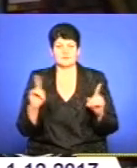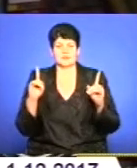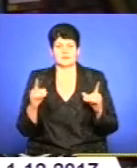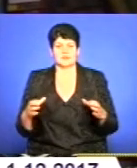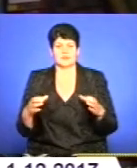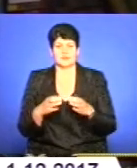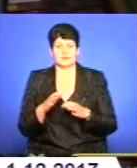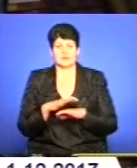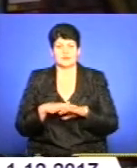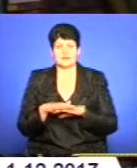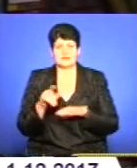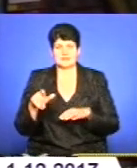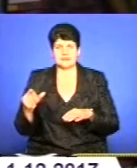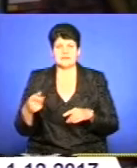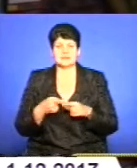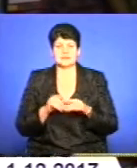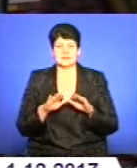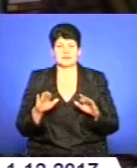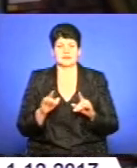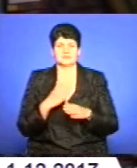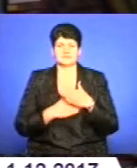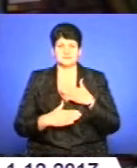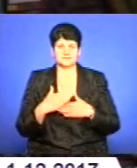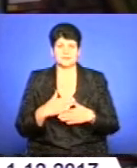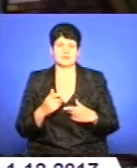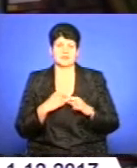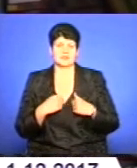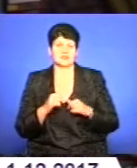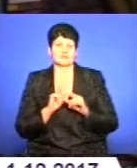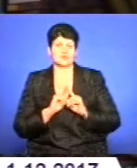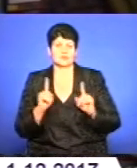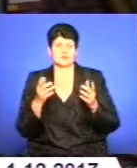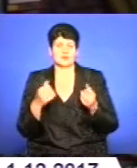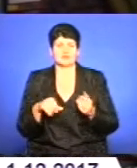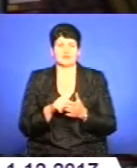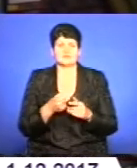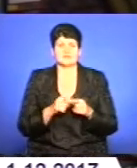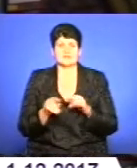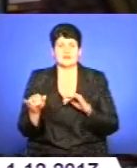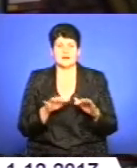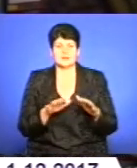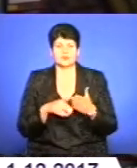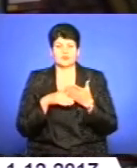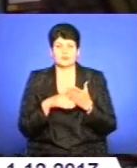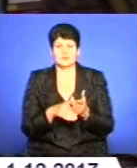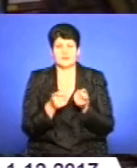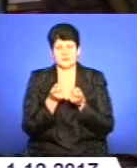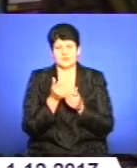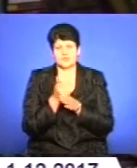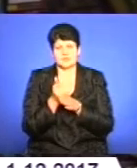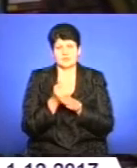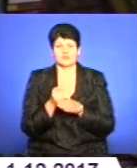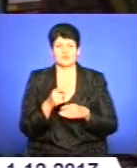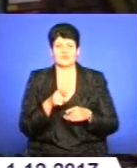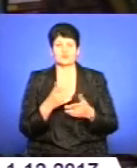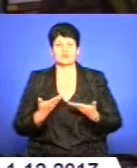інвалідністю. Тому для нас дуже важливо сьогодні взяти участь в такій акції, допомогти частинкою, хоч маленькою, в їхньому